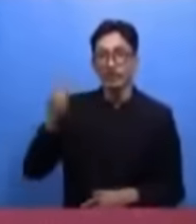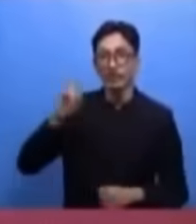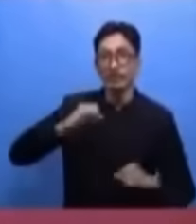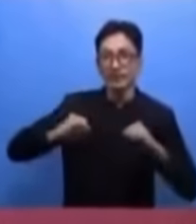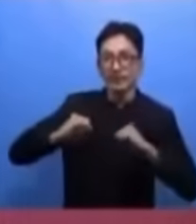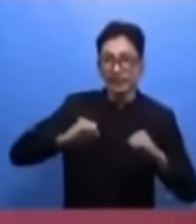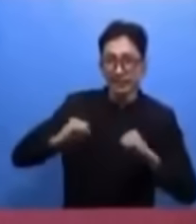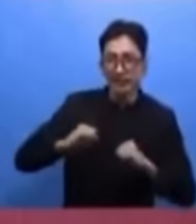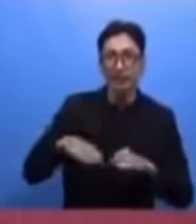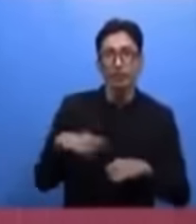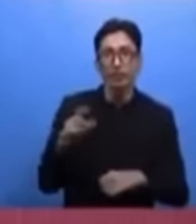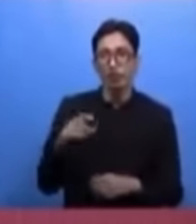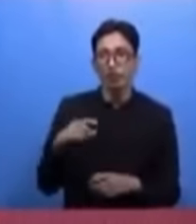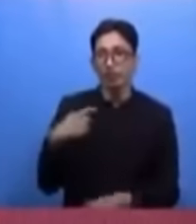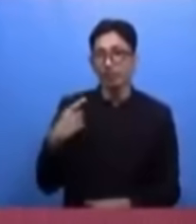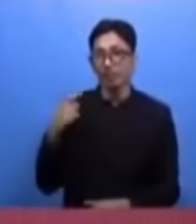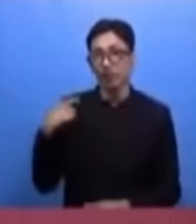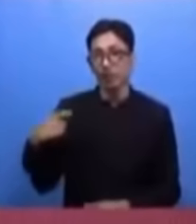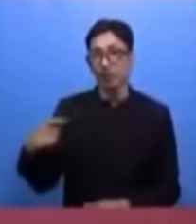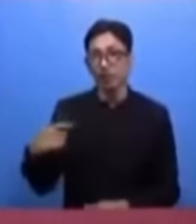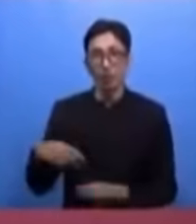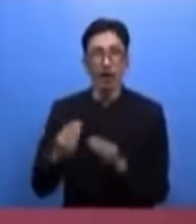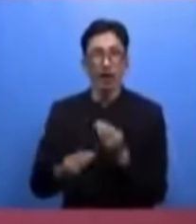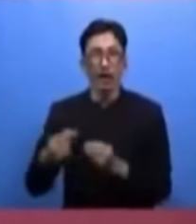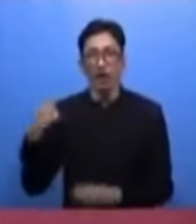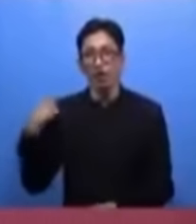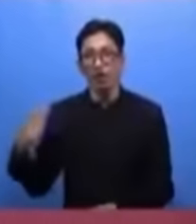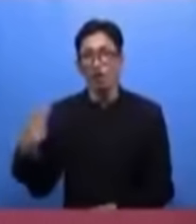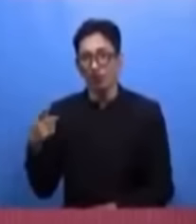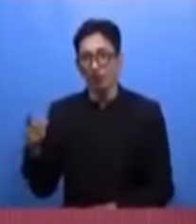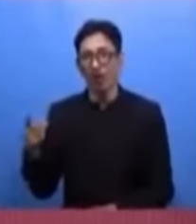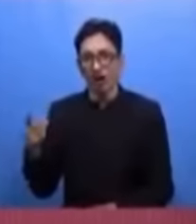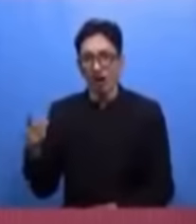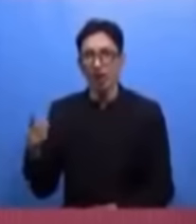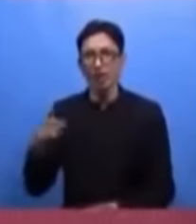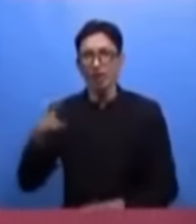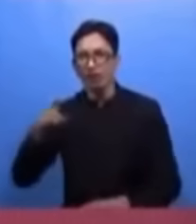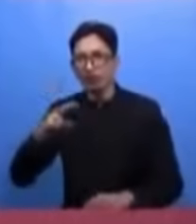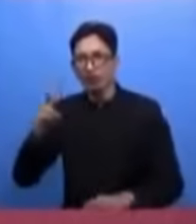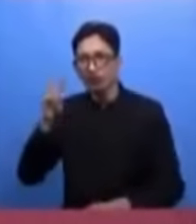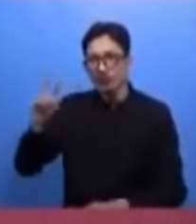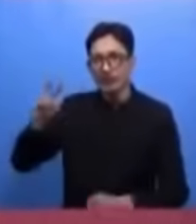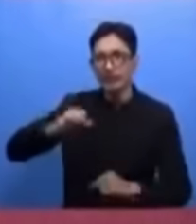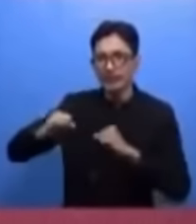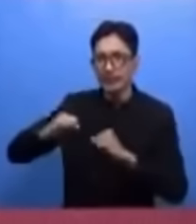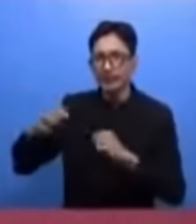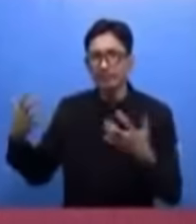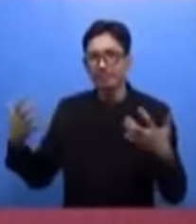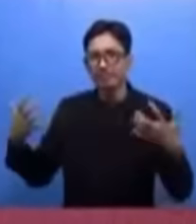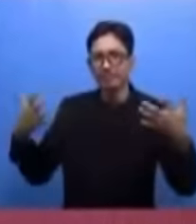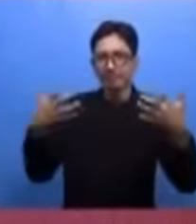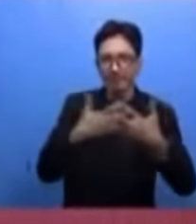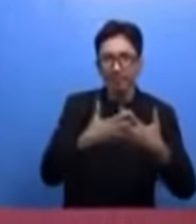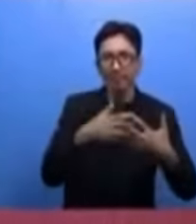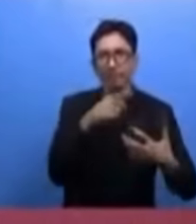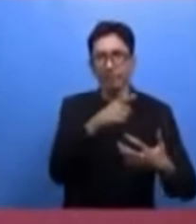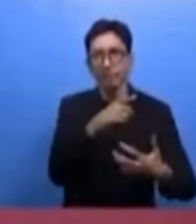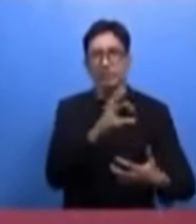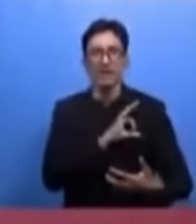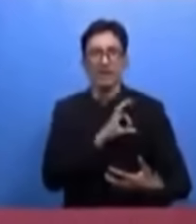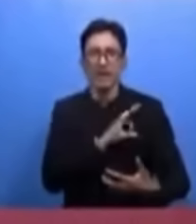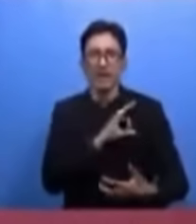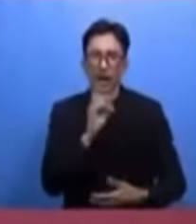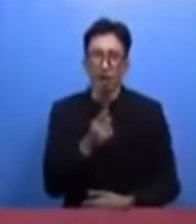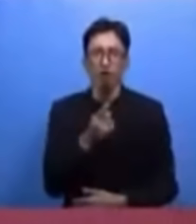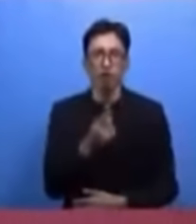gubernur itu juga merupakan implementasi daripada apa yang dicita-citakan oleh presiden. Itu ada sebuah